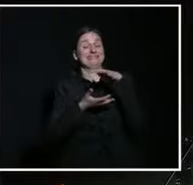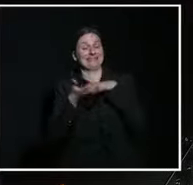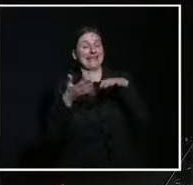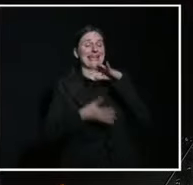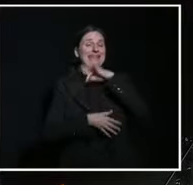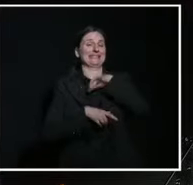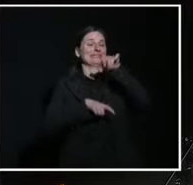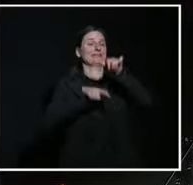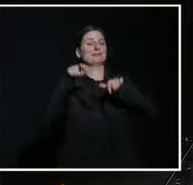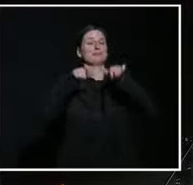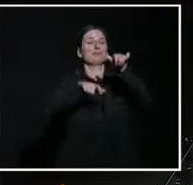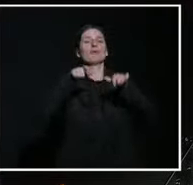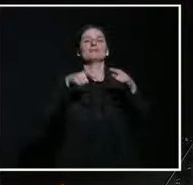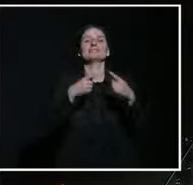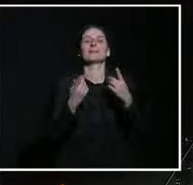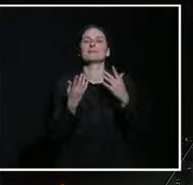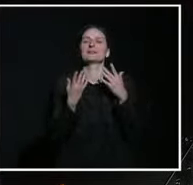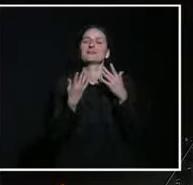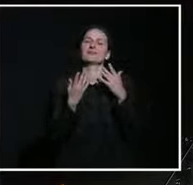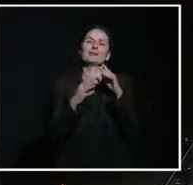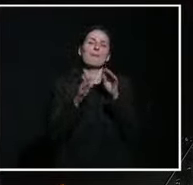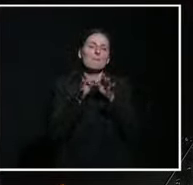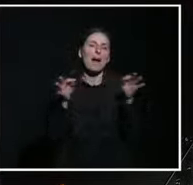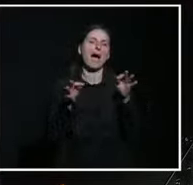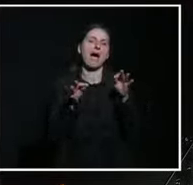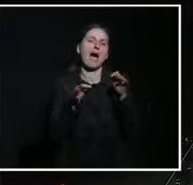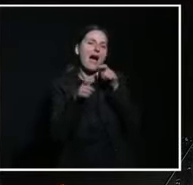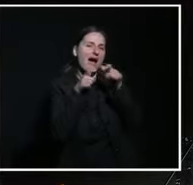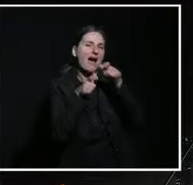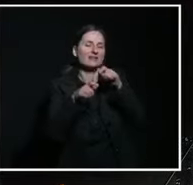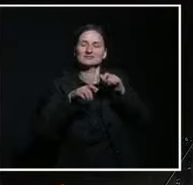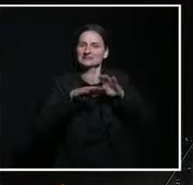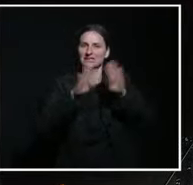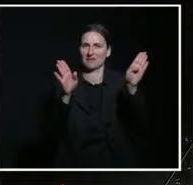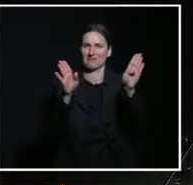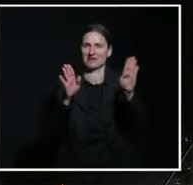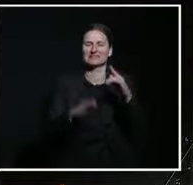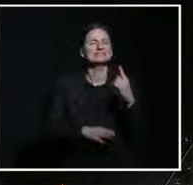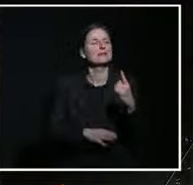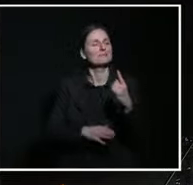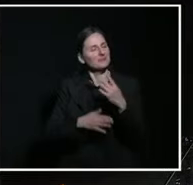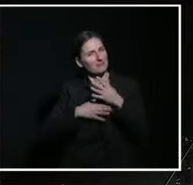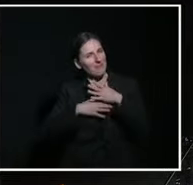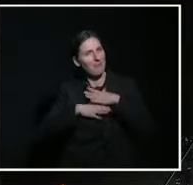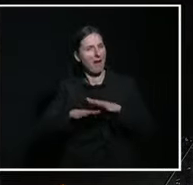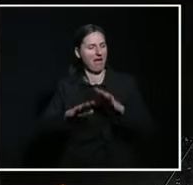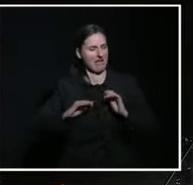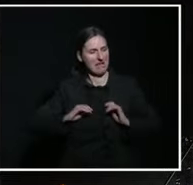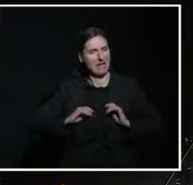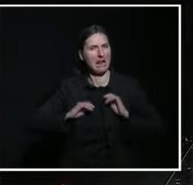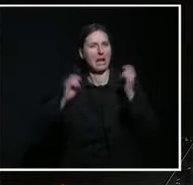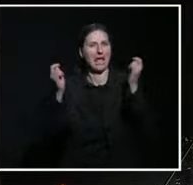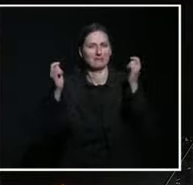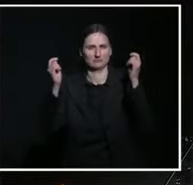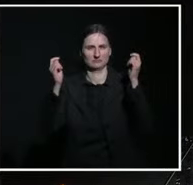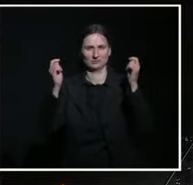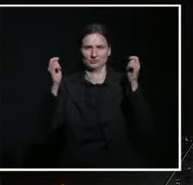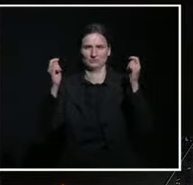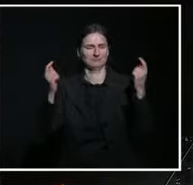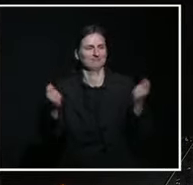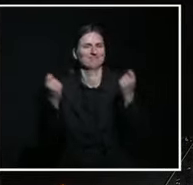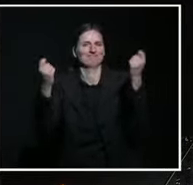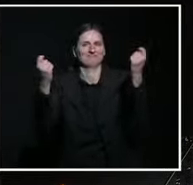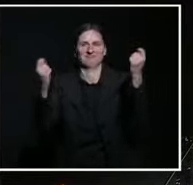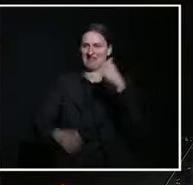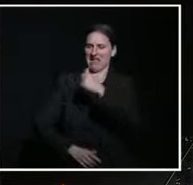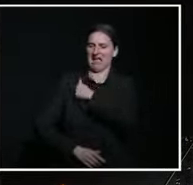Krisenprofiteure mäßigen sich nicht. Im Gegenteil, sie leben davon, dass die Angst